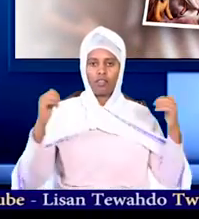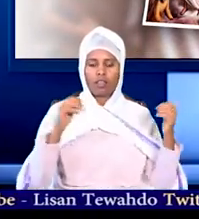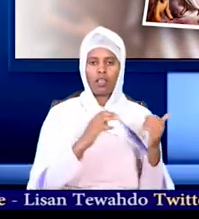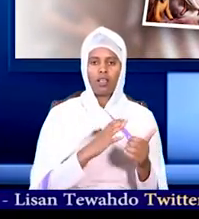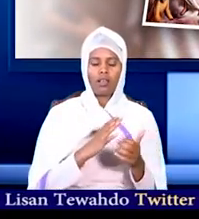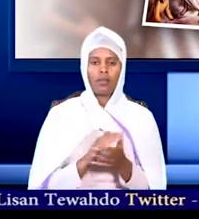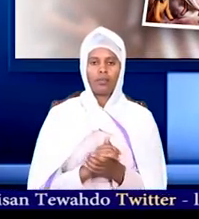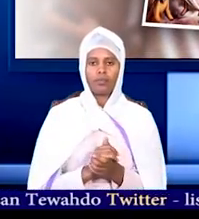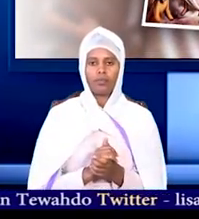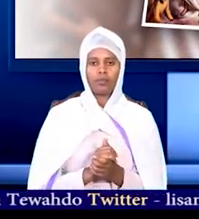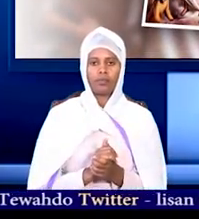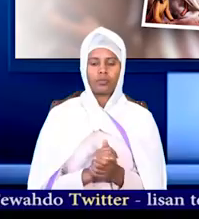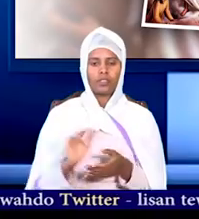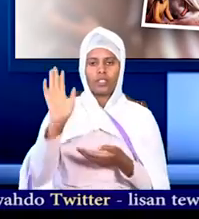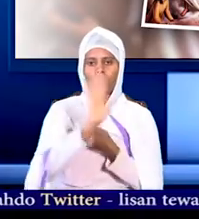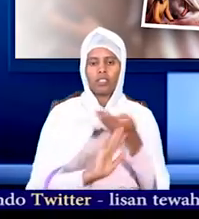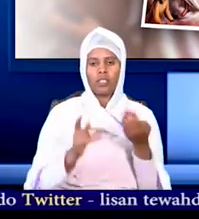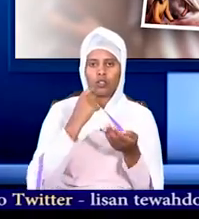ካብ ስጉኦ ትፍለ ኮላኸ